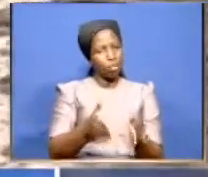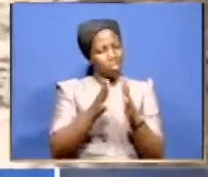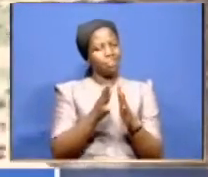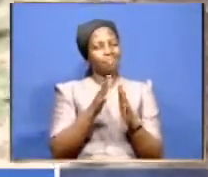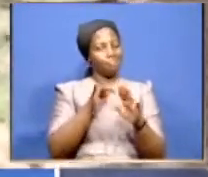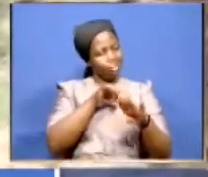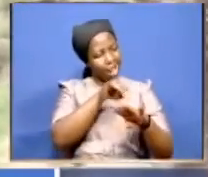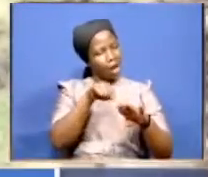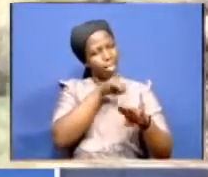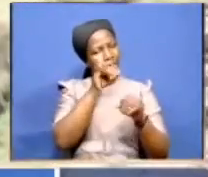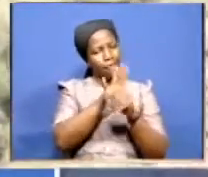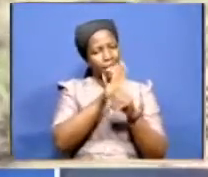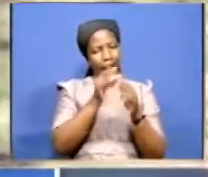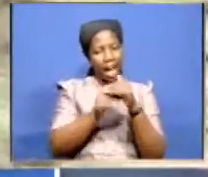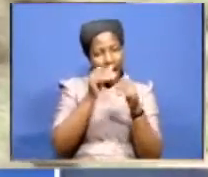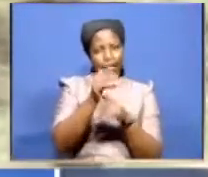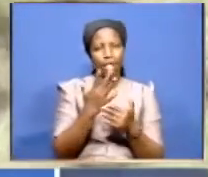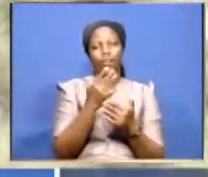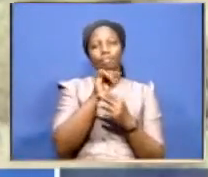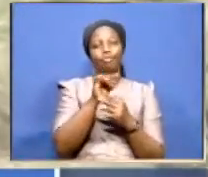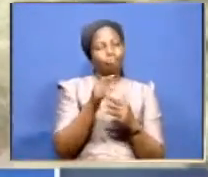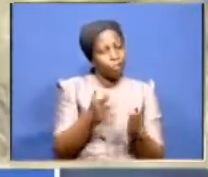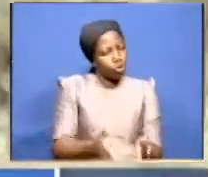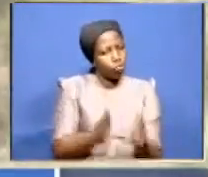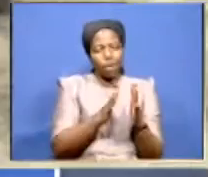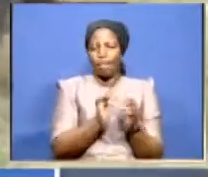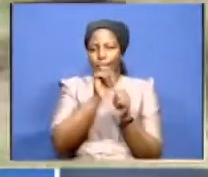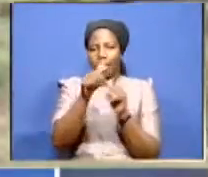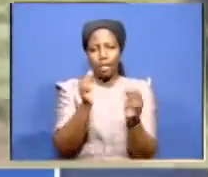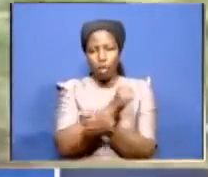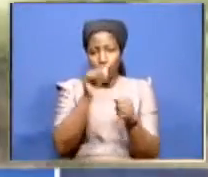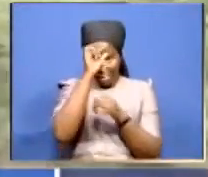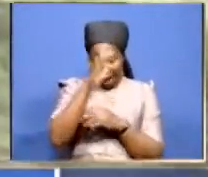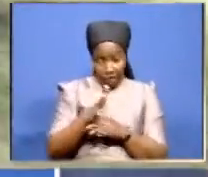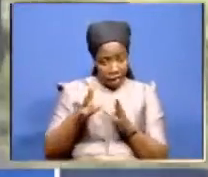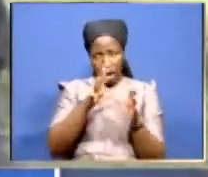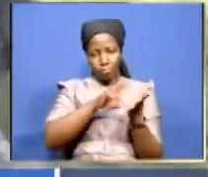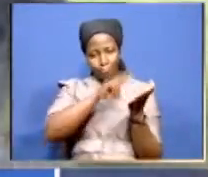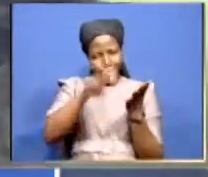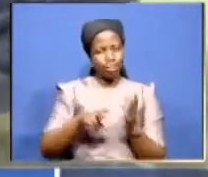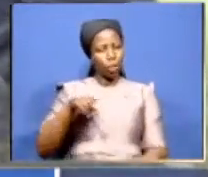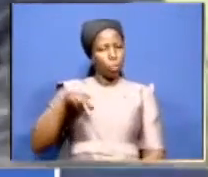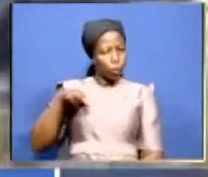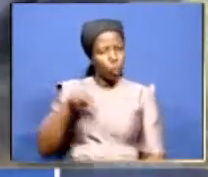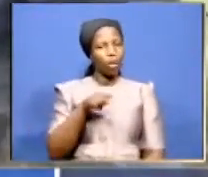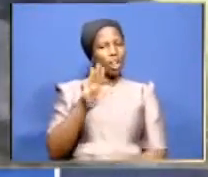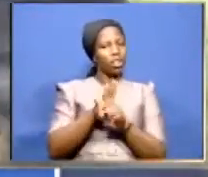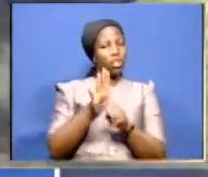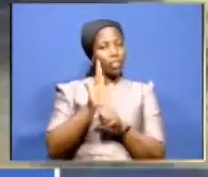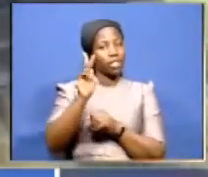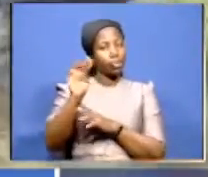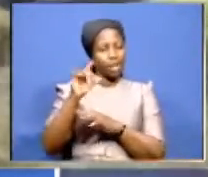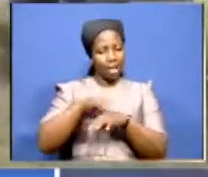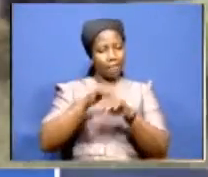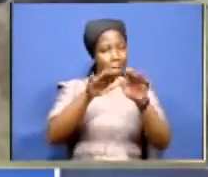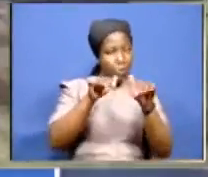kutopitika. Gavana huyo pamoja na maafisa hao walilazimika kushuka na kutembea kwa kilomita kadhaa walipokuwa wakisubiri